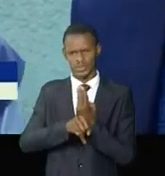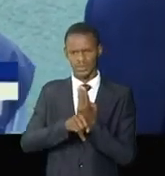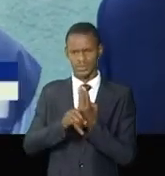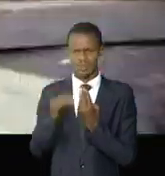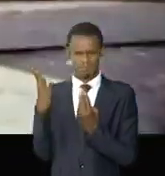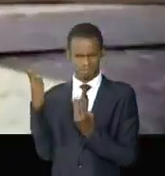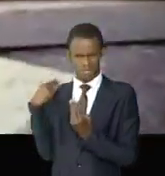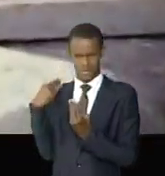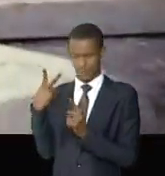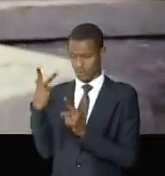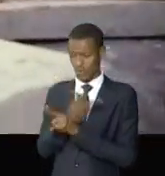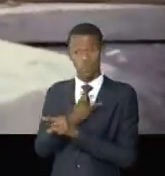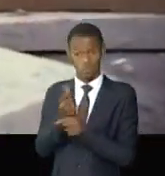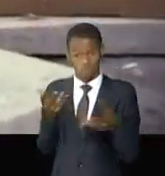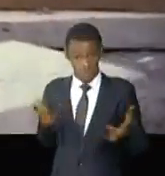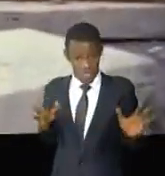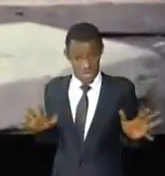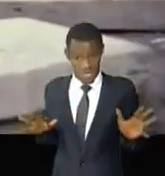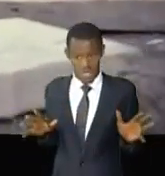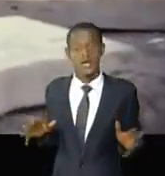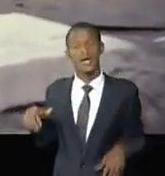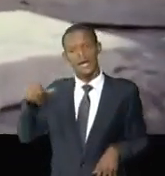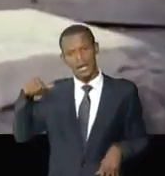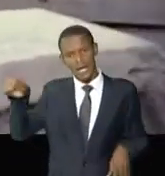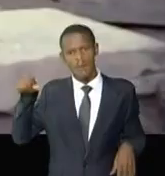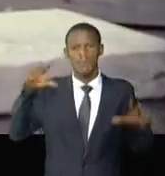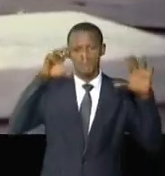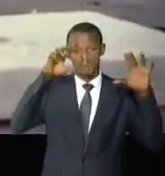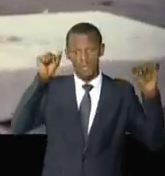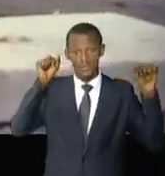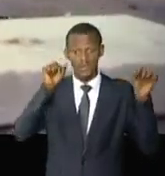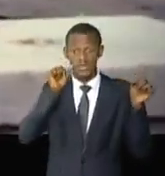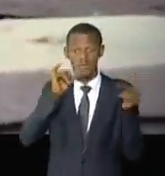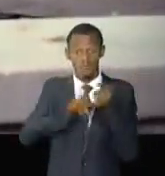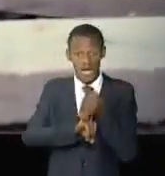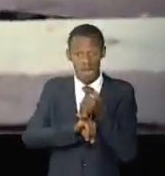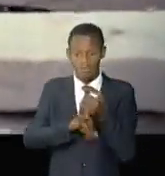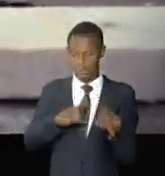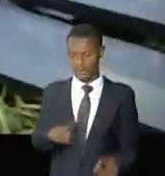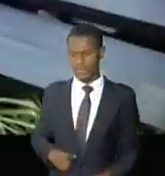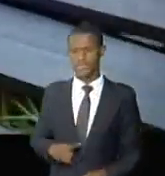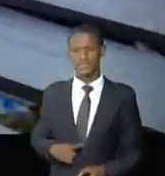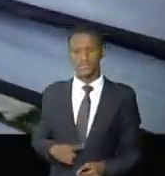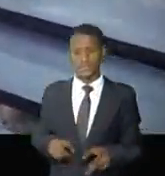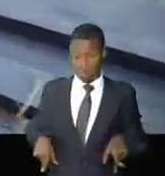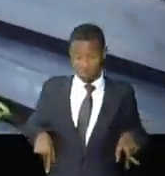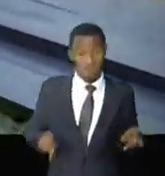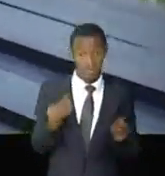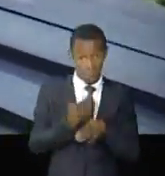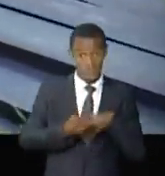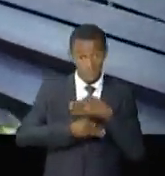d'exécution. Il était normal que la très distinguée première dame fasse une descente sur le terrain pour s'enquérir de l'évolution des